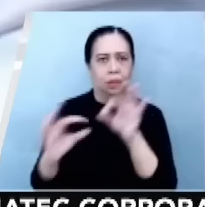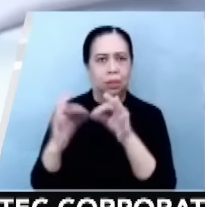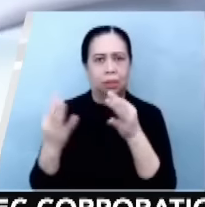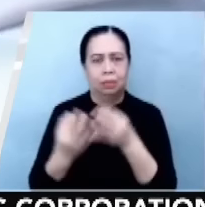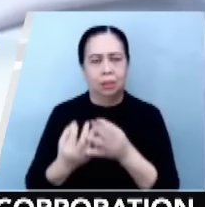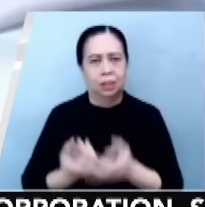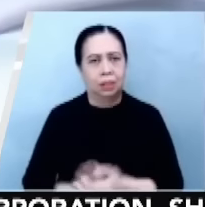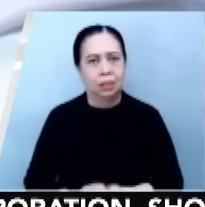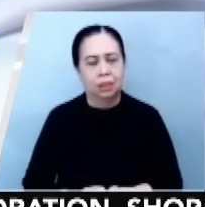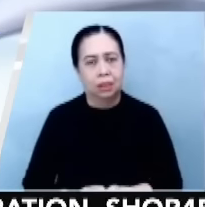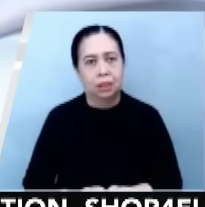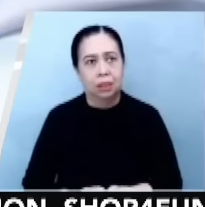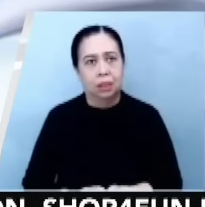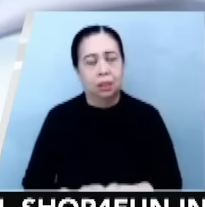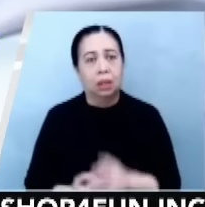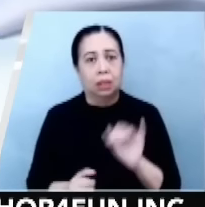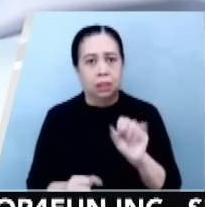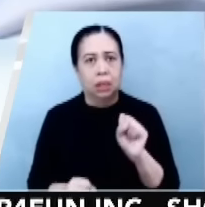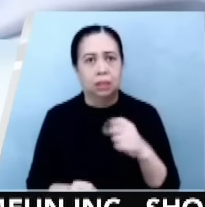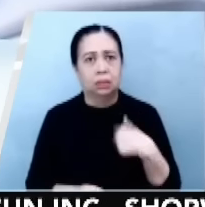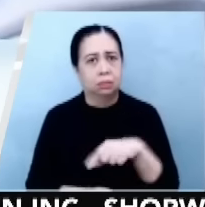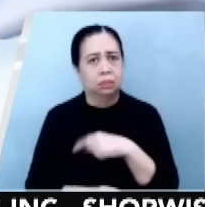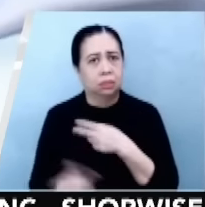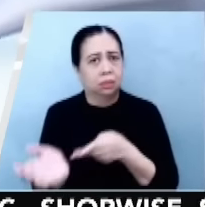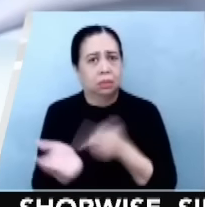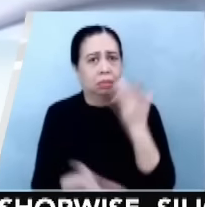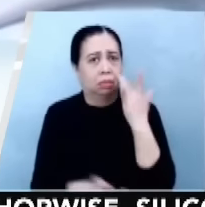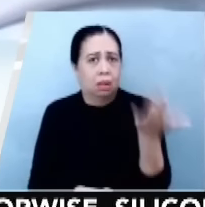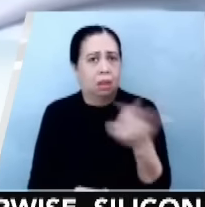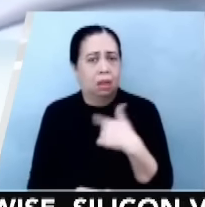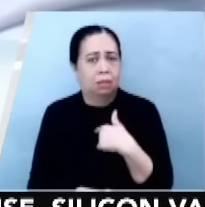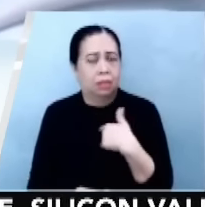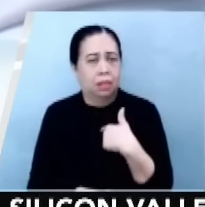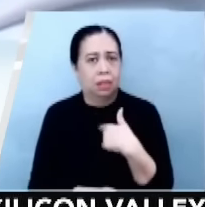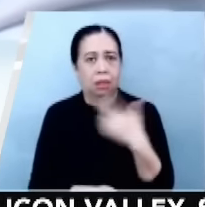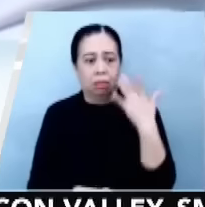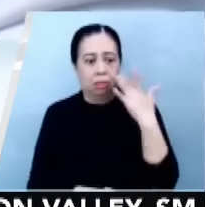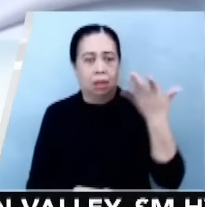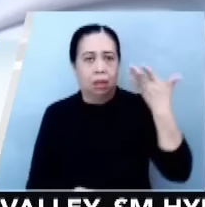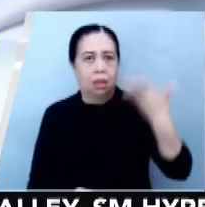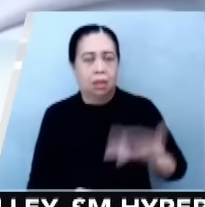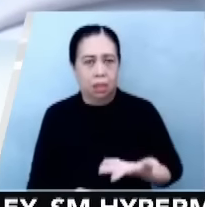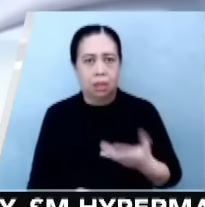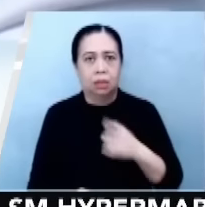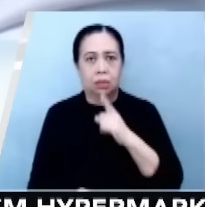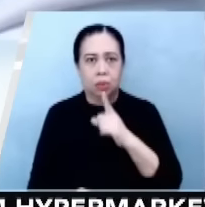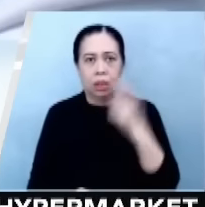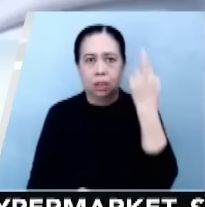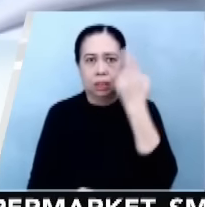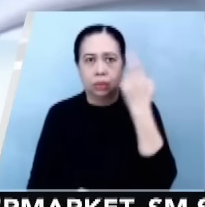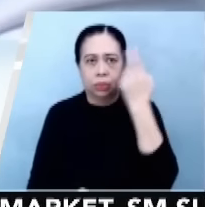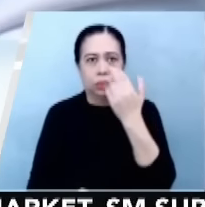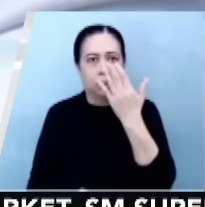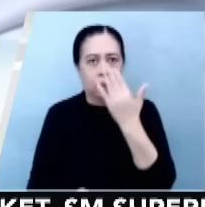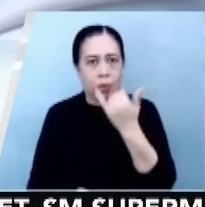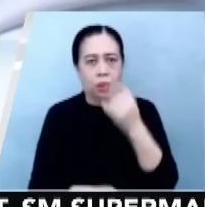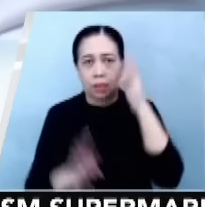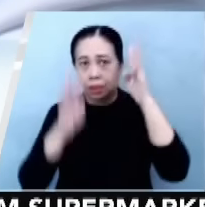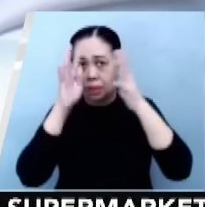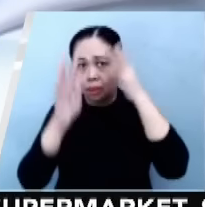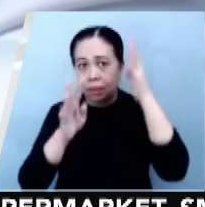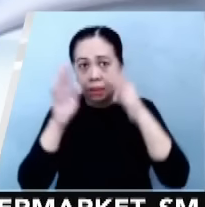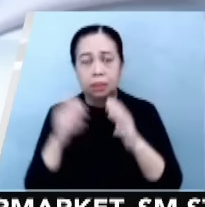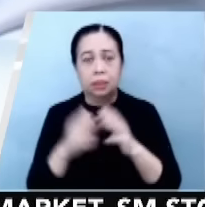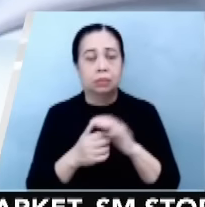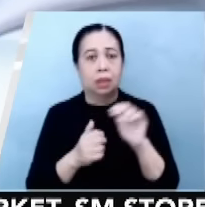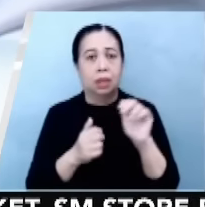namin itinatangging bakla kami. Sa katunayan, ang pagiging bakla namin ang isa sa mga dahilan kaya kami naging creative, artistic at